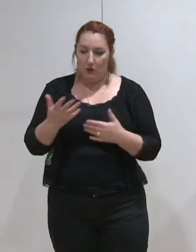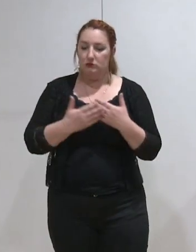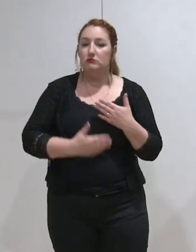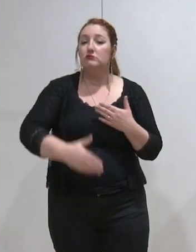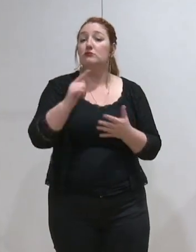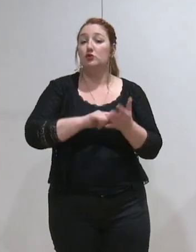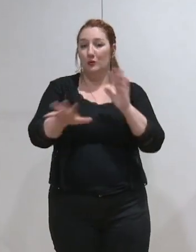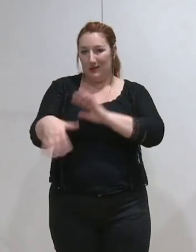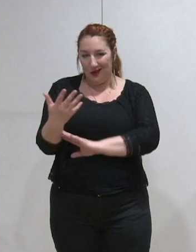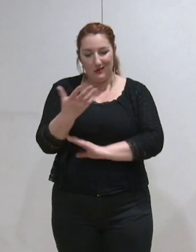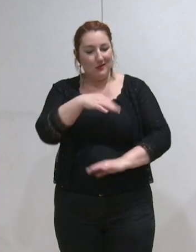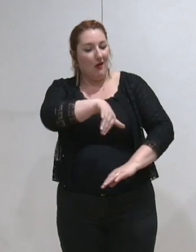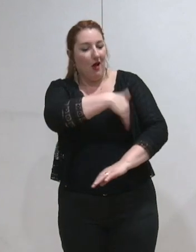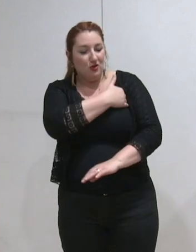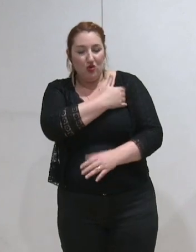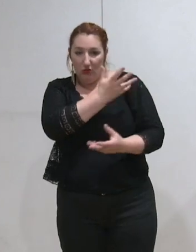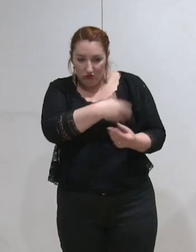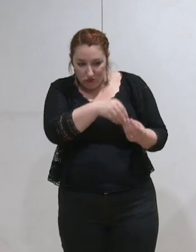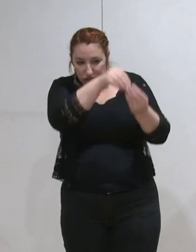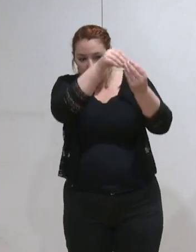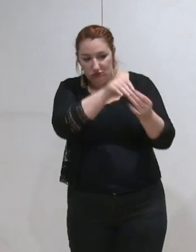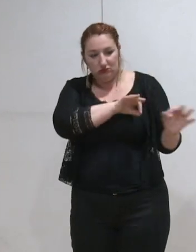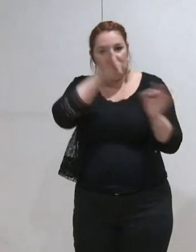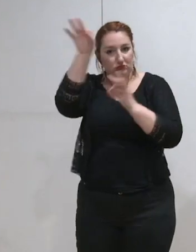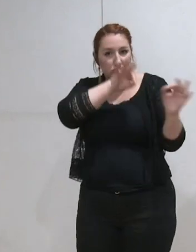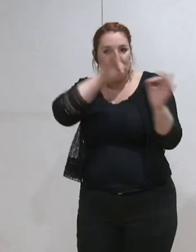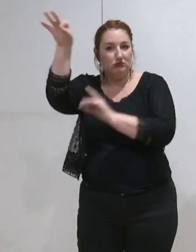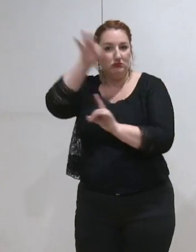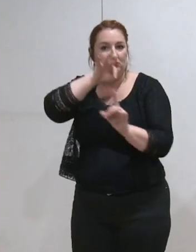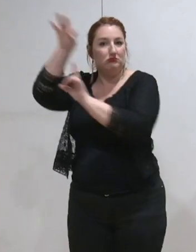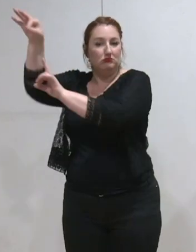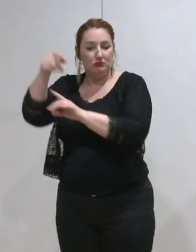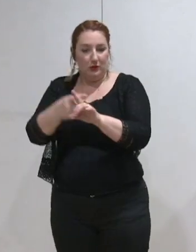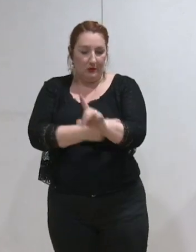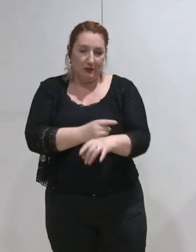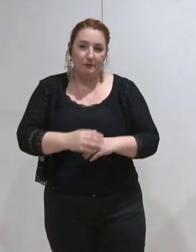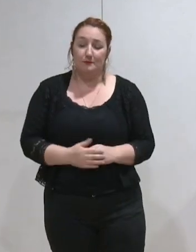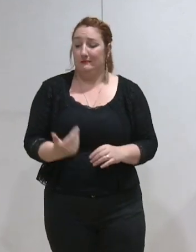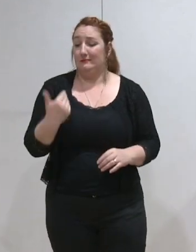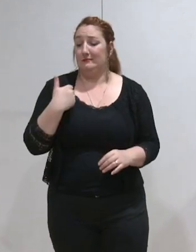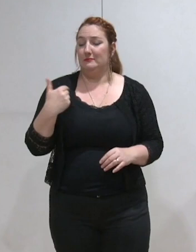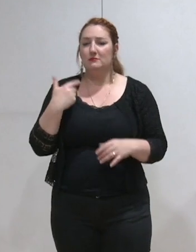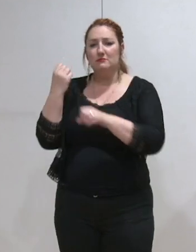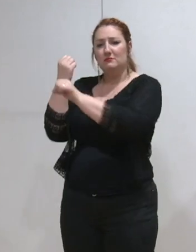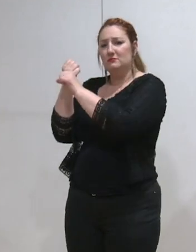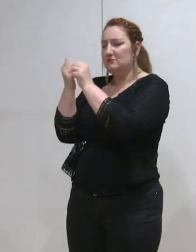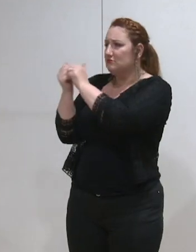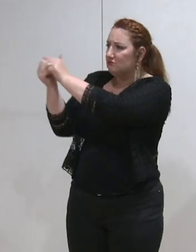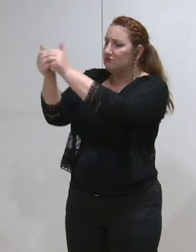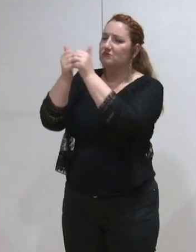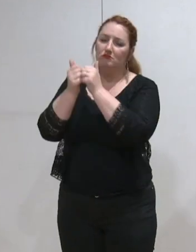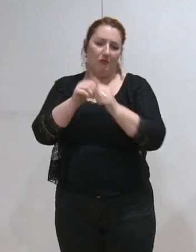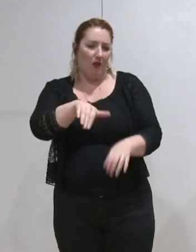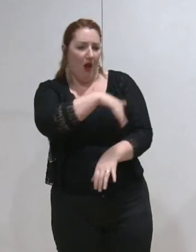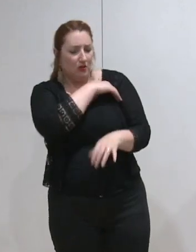complémentaires la délibération de ce soir vient pour une part compléter ces transferts après avoir travaillé avec l'intercommunalité et les agents sur